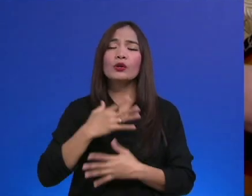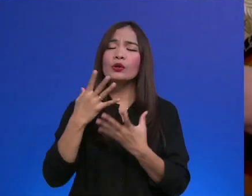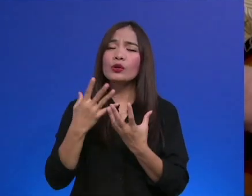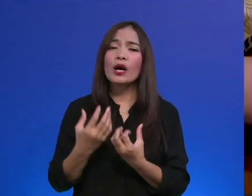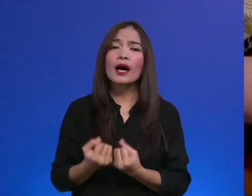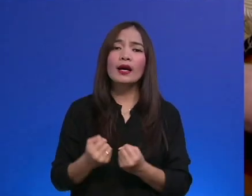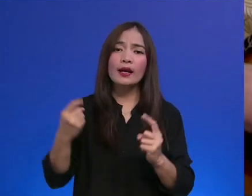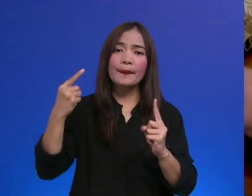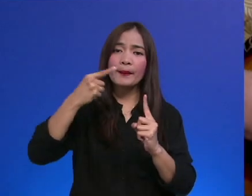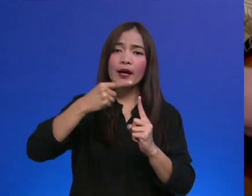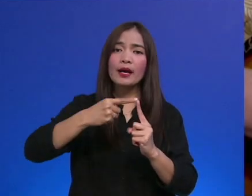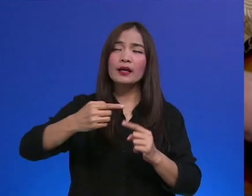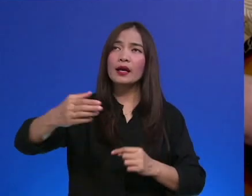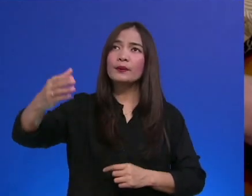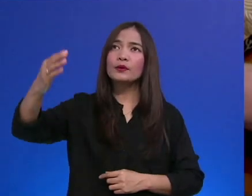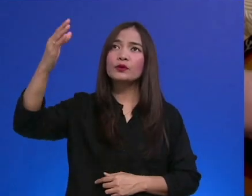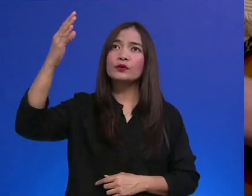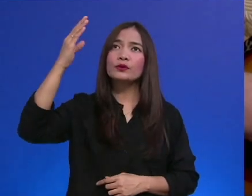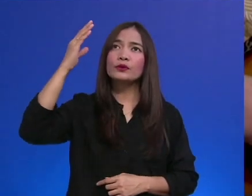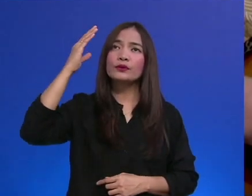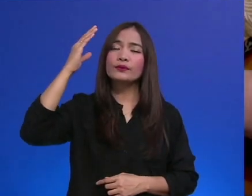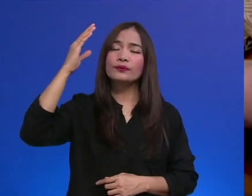ku harap padamu